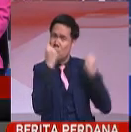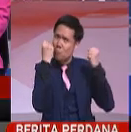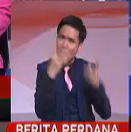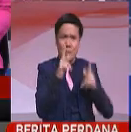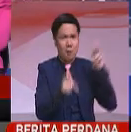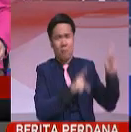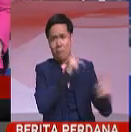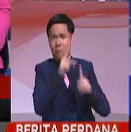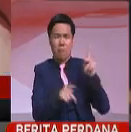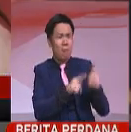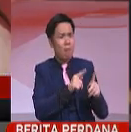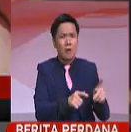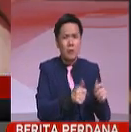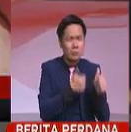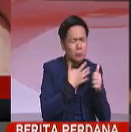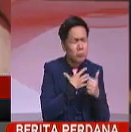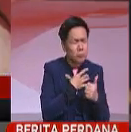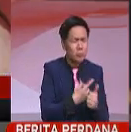besar.